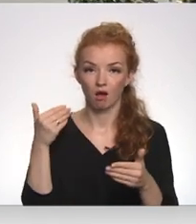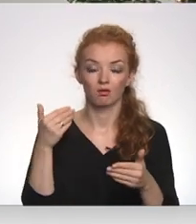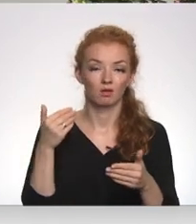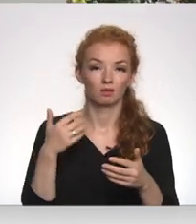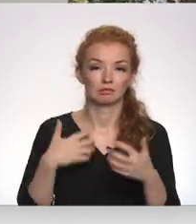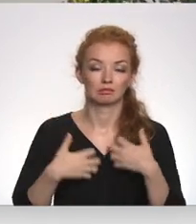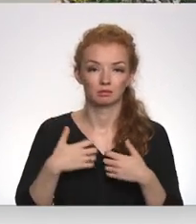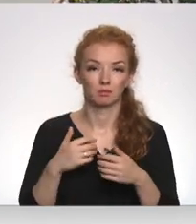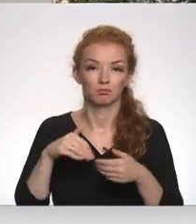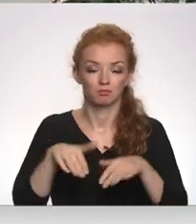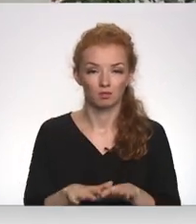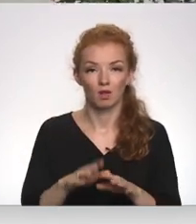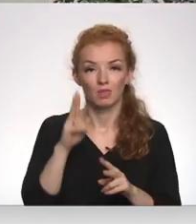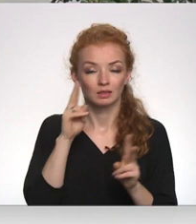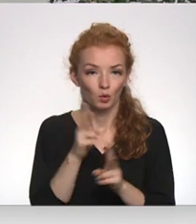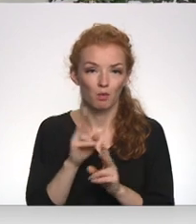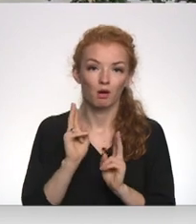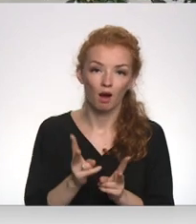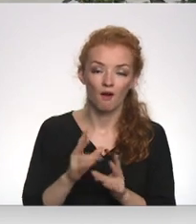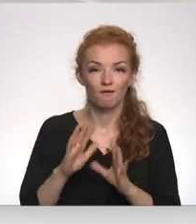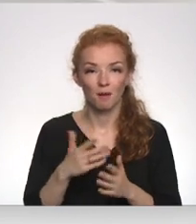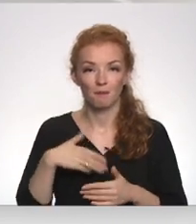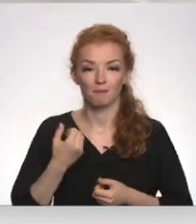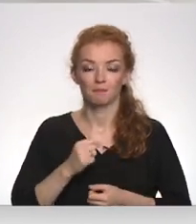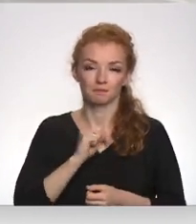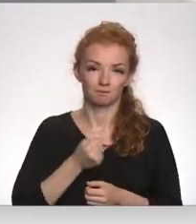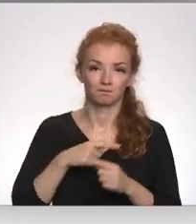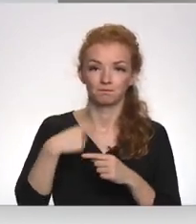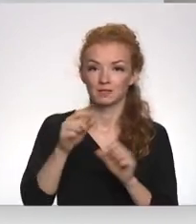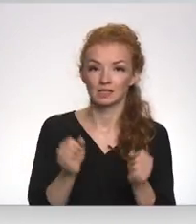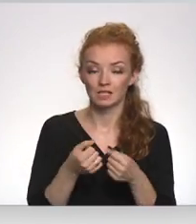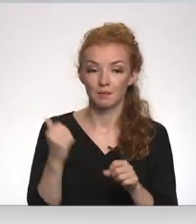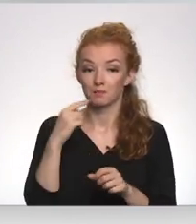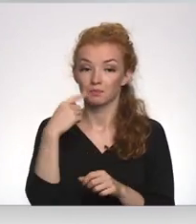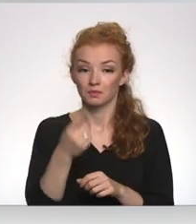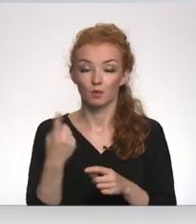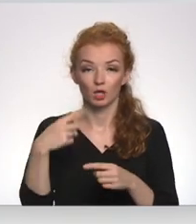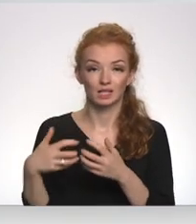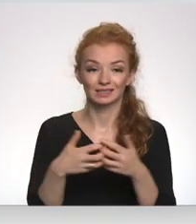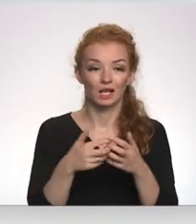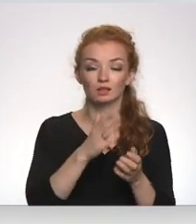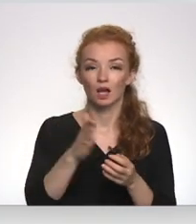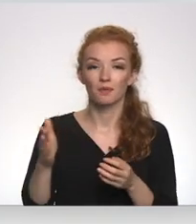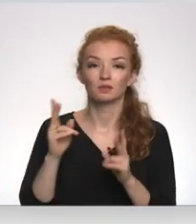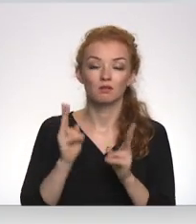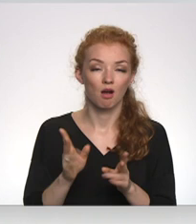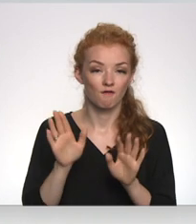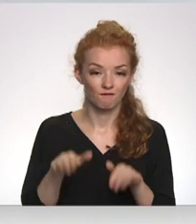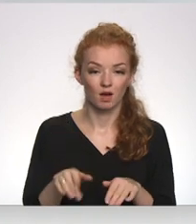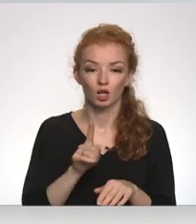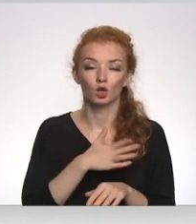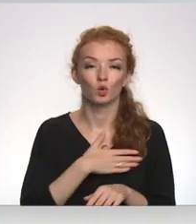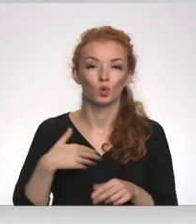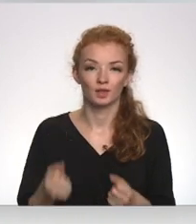nezināmo, lai saprastu vai un kā pārdzīvot ziemu. Pašlaik cīnās katrs kā var, jo nu, ir